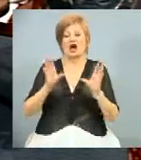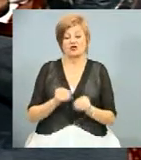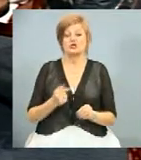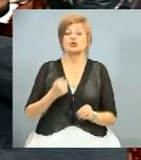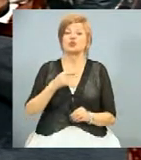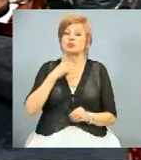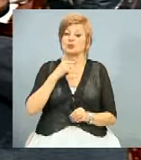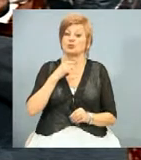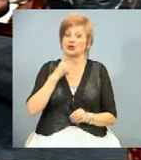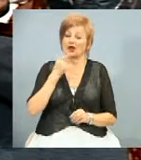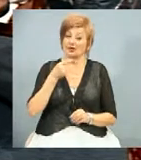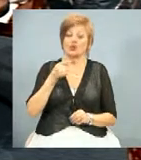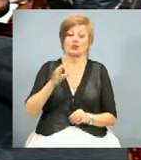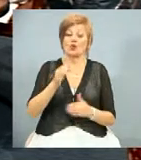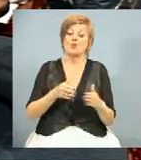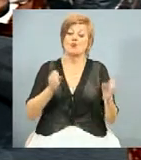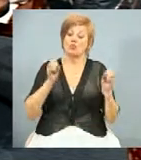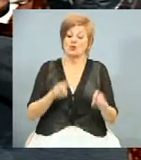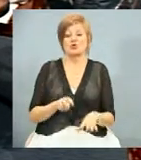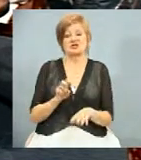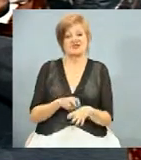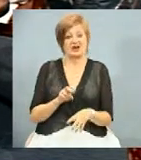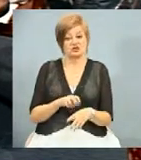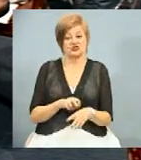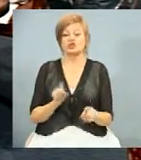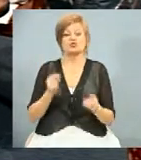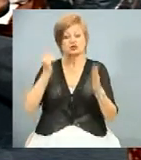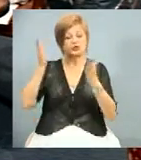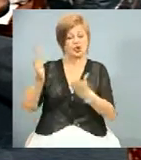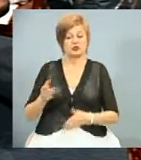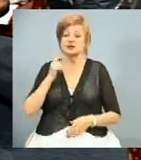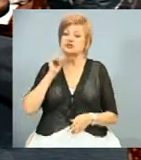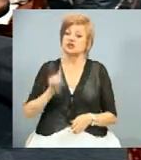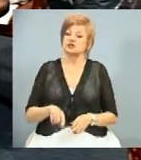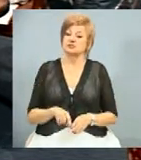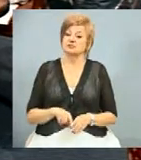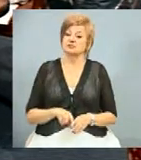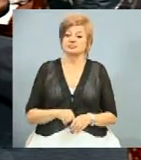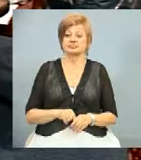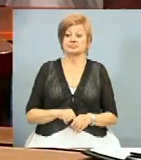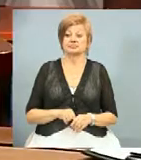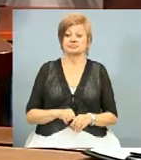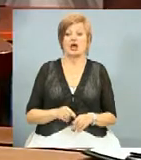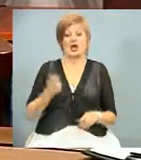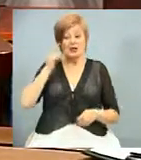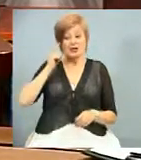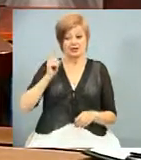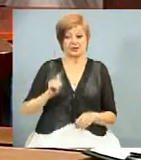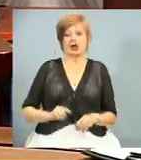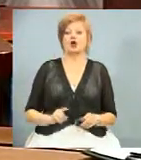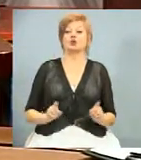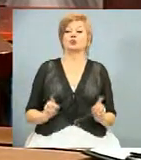про професію лікарів. От що це за люди, лікарі, да? От що ти знаєш про них? Знаю, що